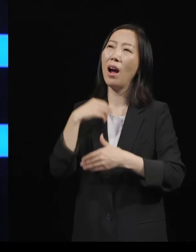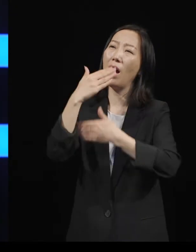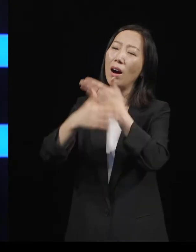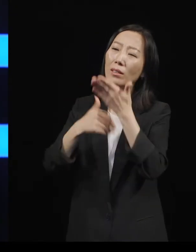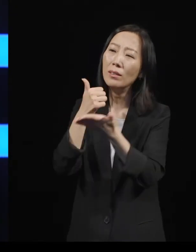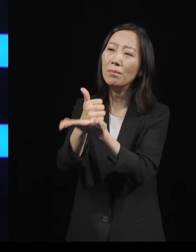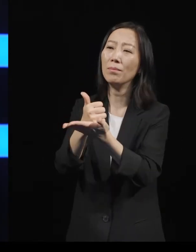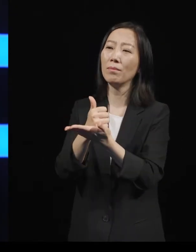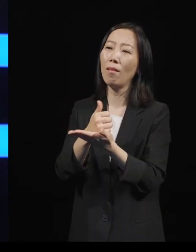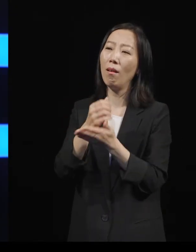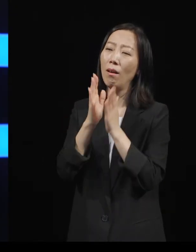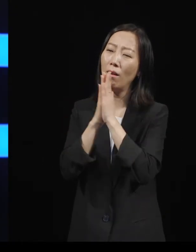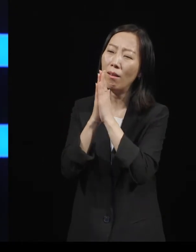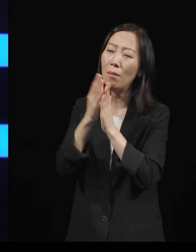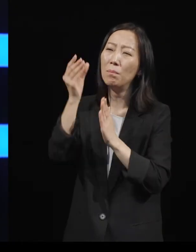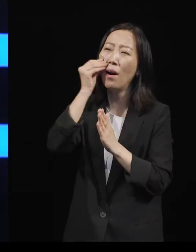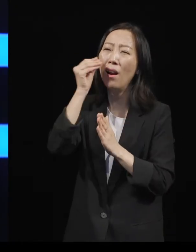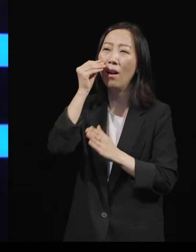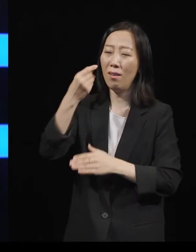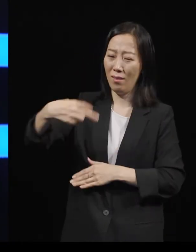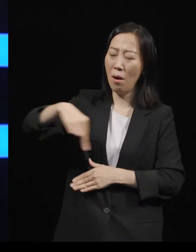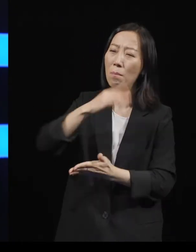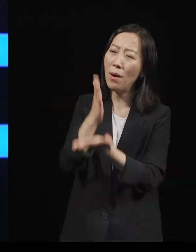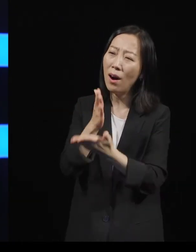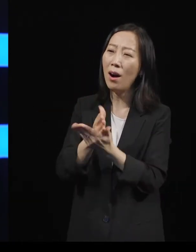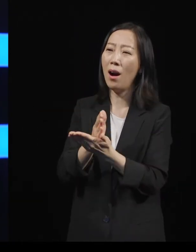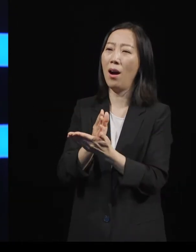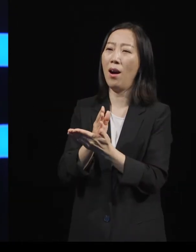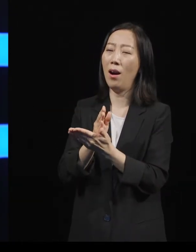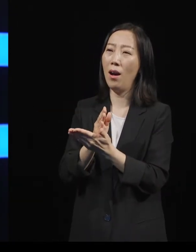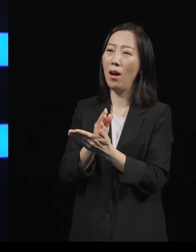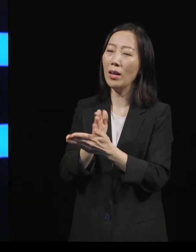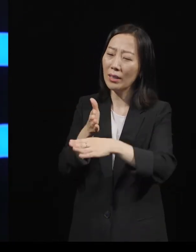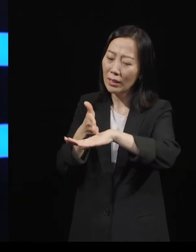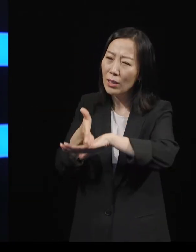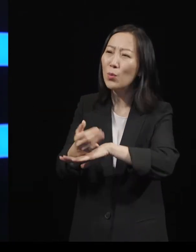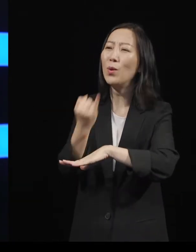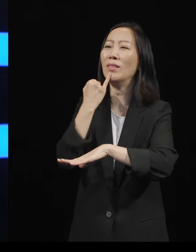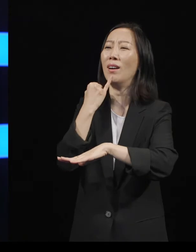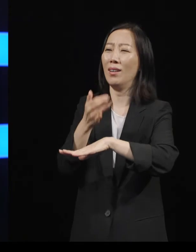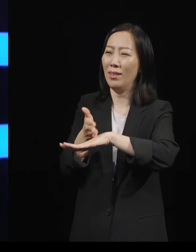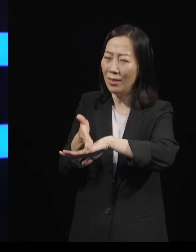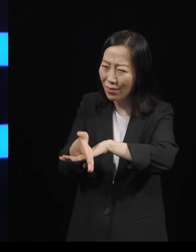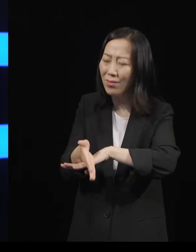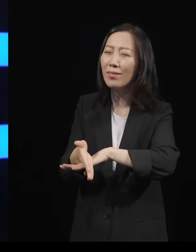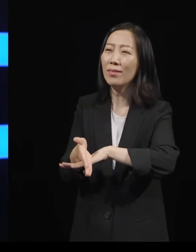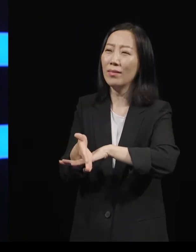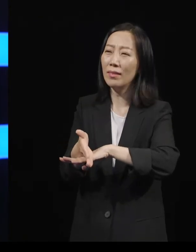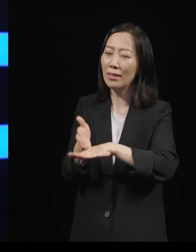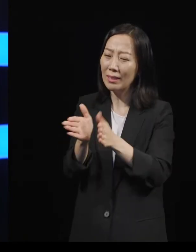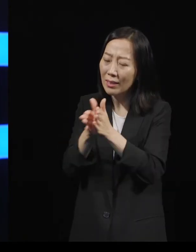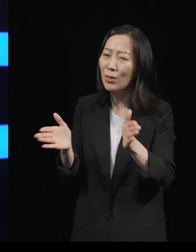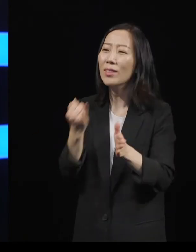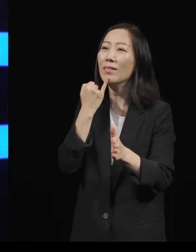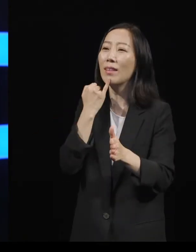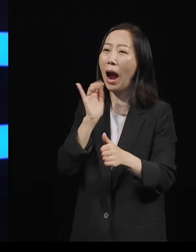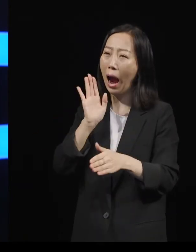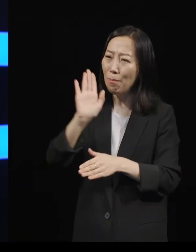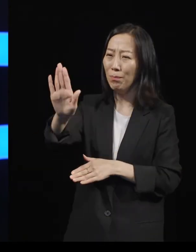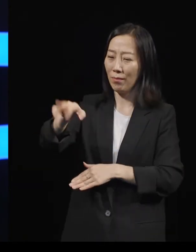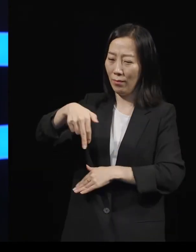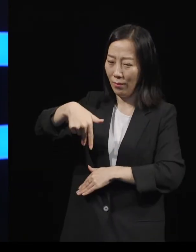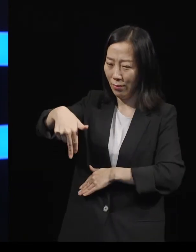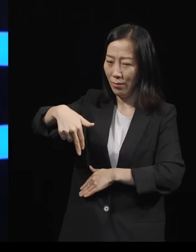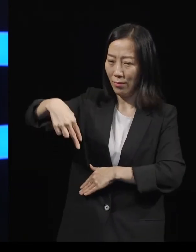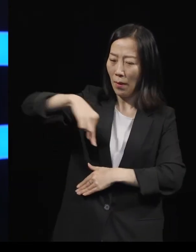하나님, 제발 우리 아이 퇴행 멈추게 해주세요. 제발 천천히라도 좋으니, 늦어도 좋으니 앞으로만